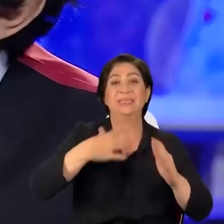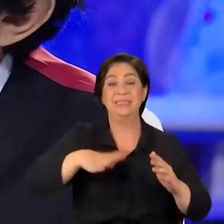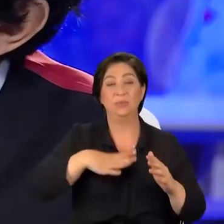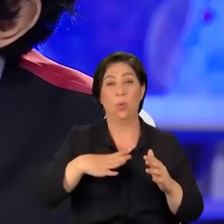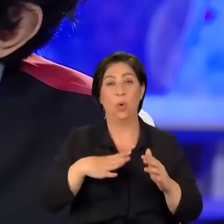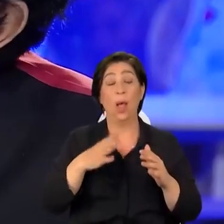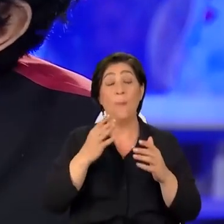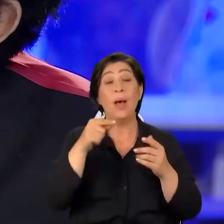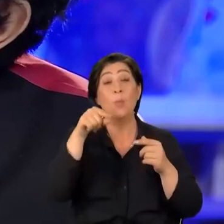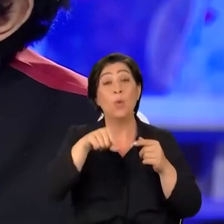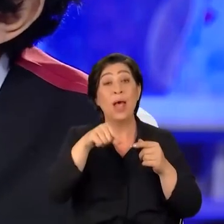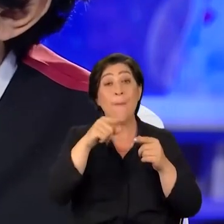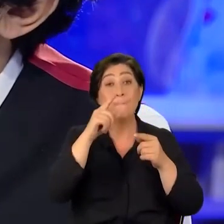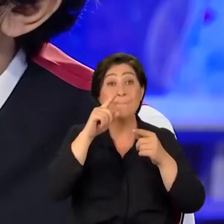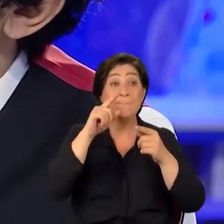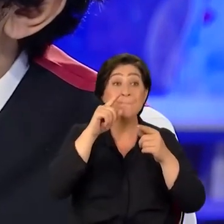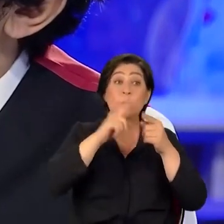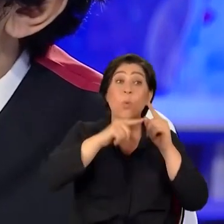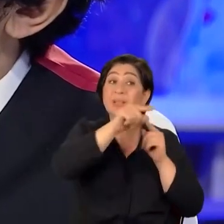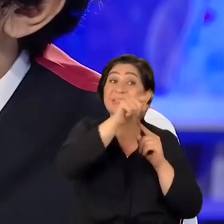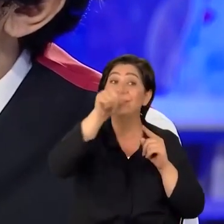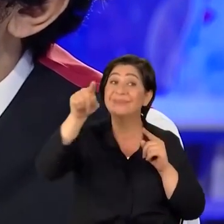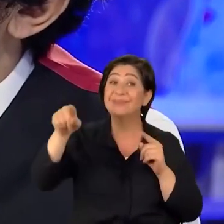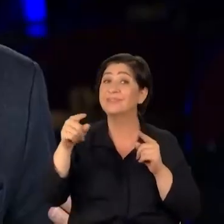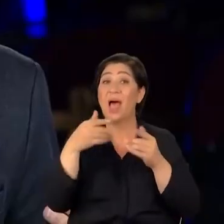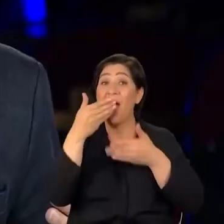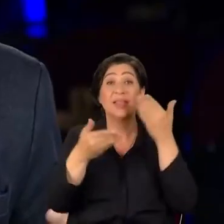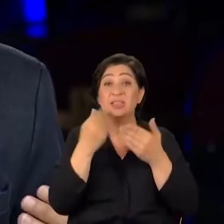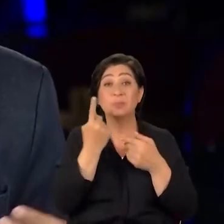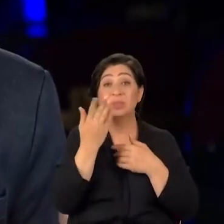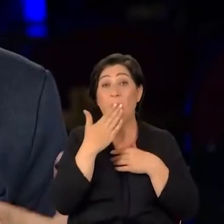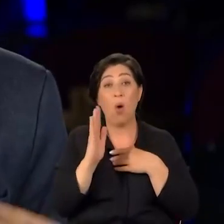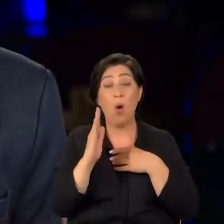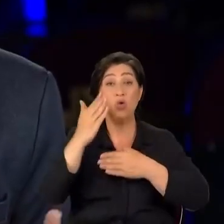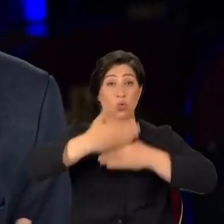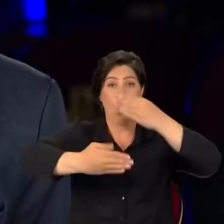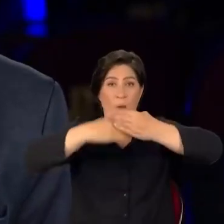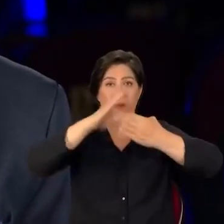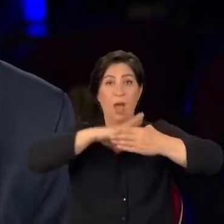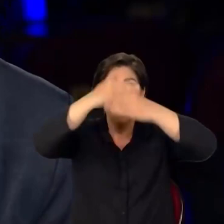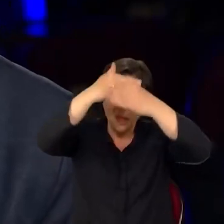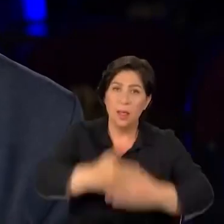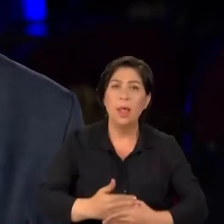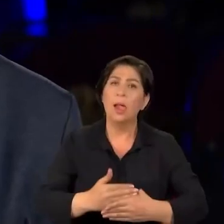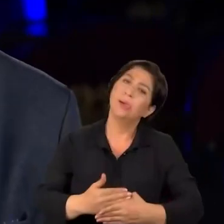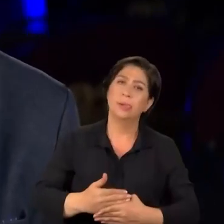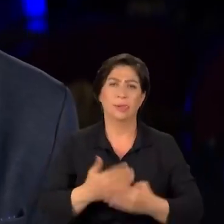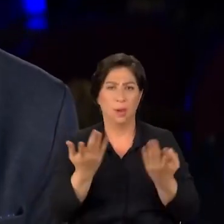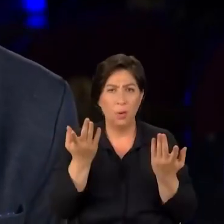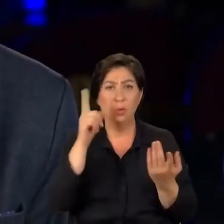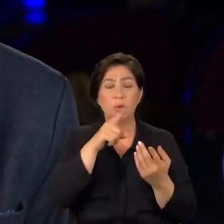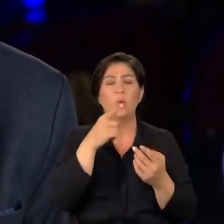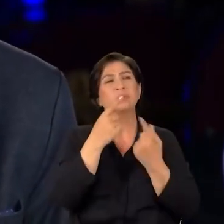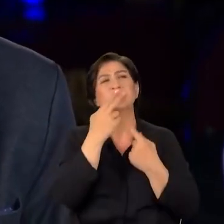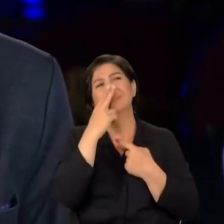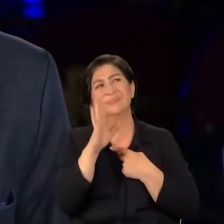bunu anlatacakları bir şey yok. Yok. Çünkü karşılığında yıkılmaz bir duvar var. Ve üstelik o parti o kızın o günkü konuşmasını